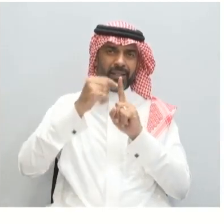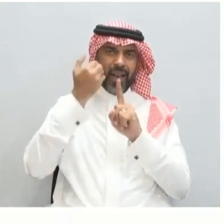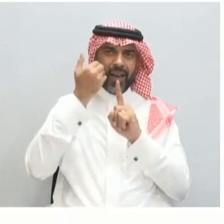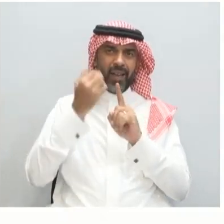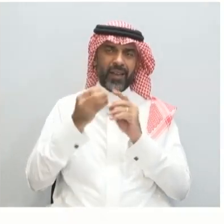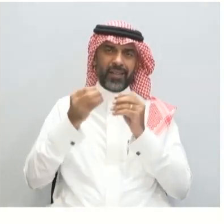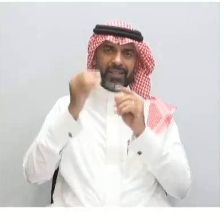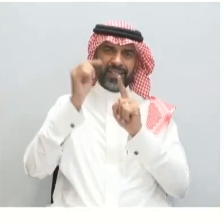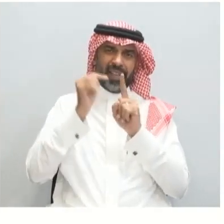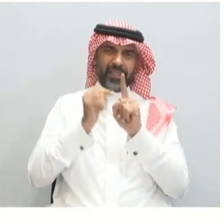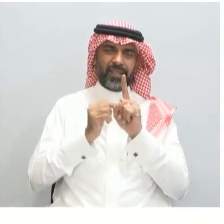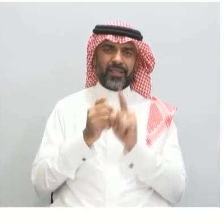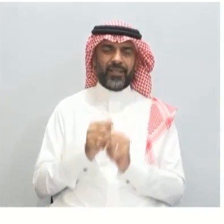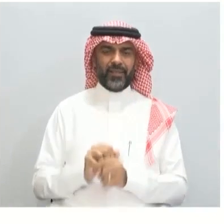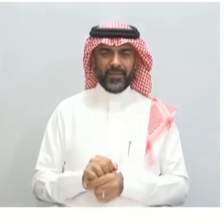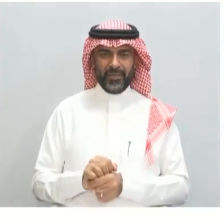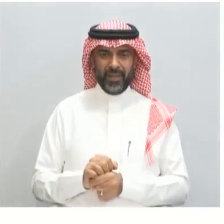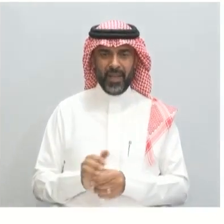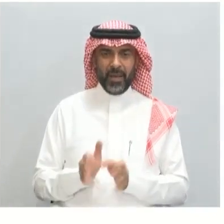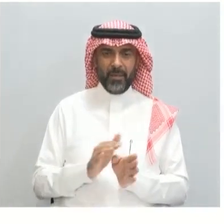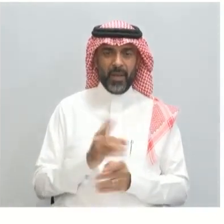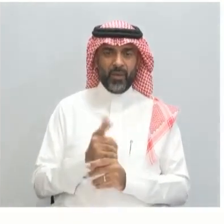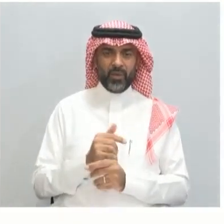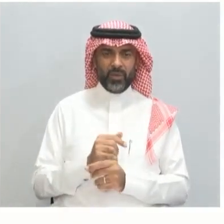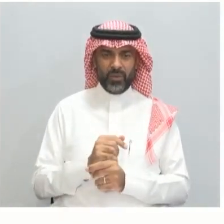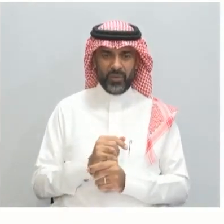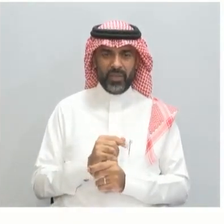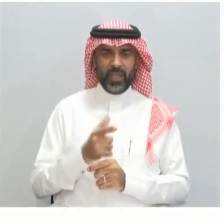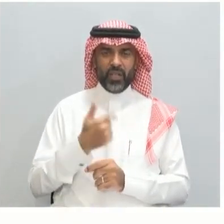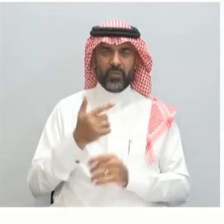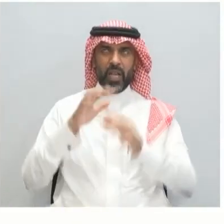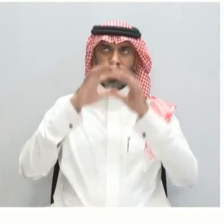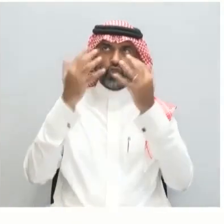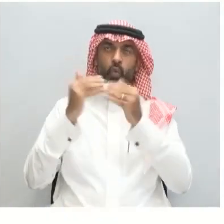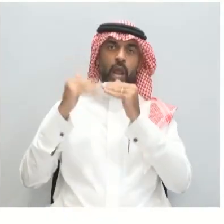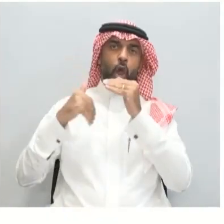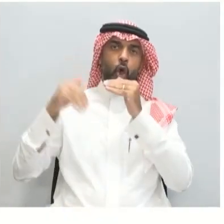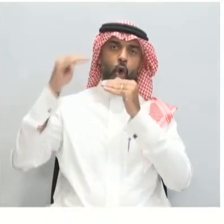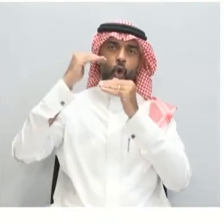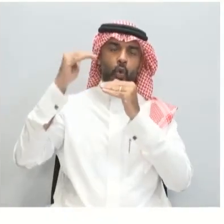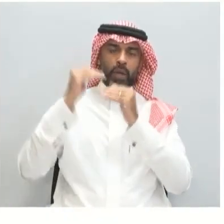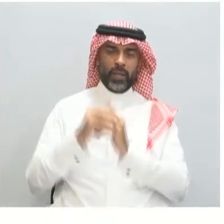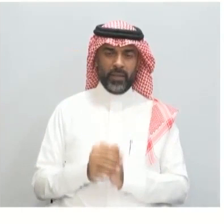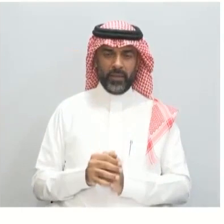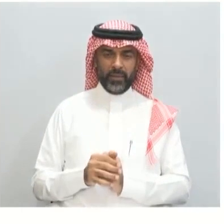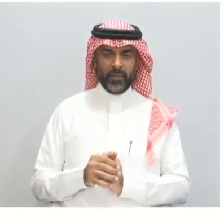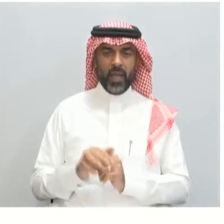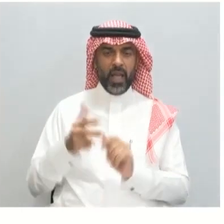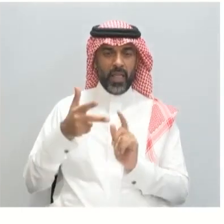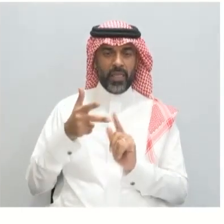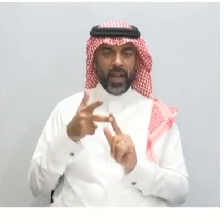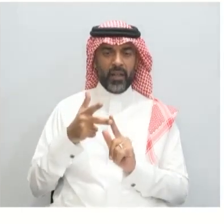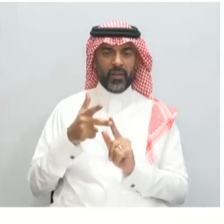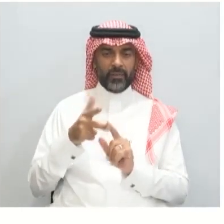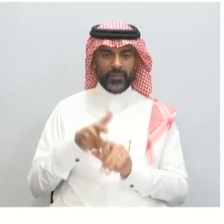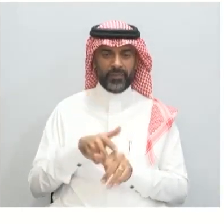احسنتم ومن ثم الطبقه التي تليها ستراتوسفير وايضا الطبقه الثالثه وطبقه